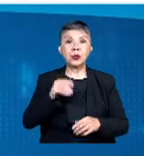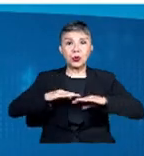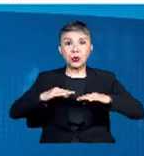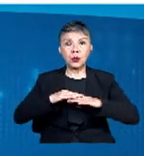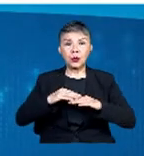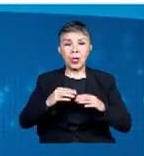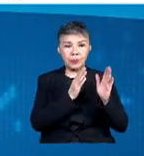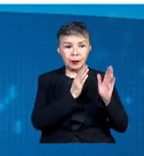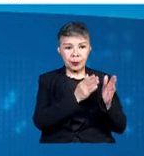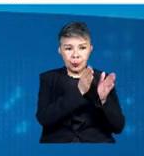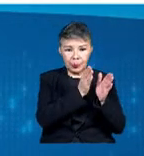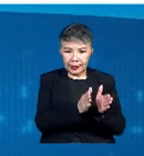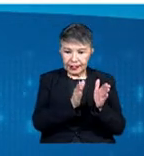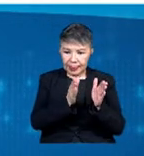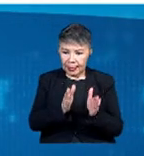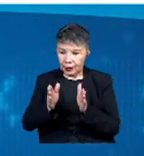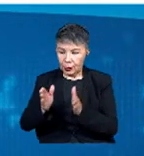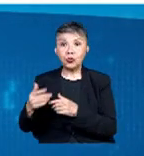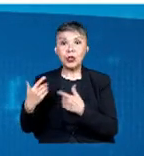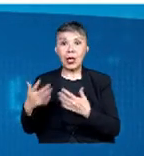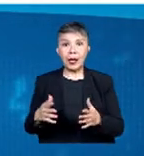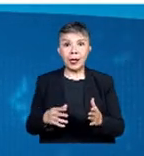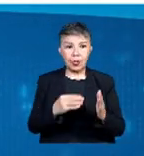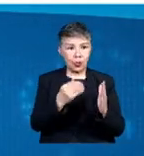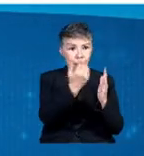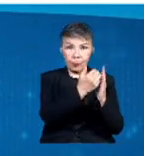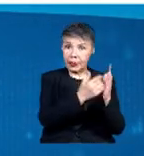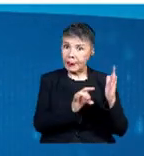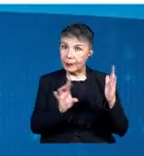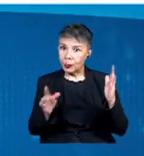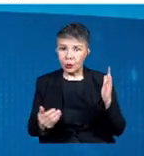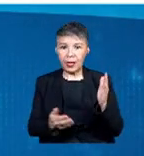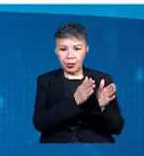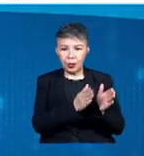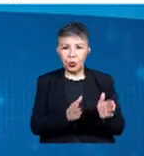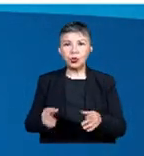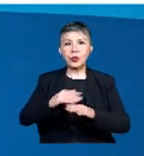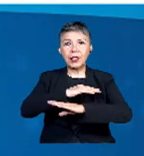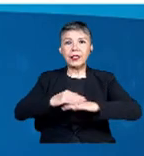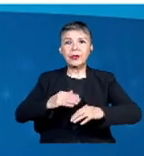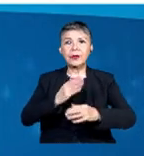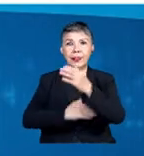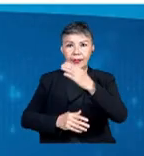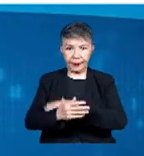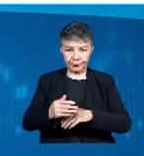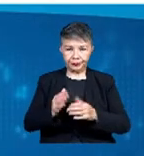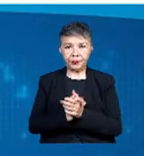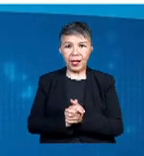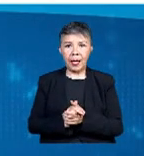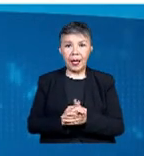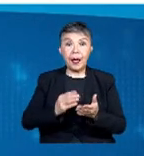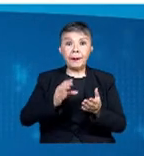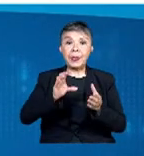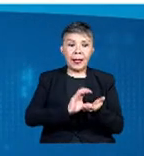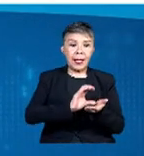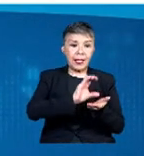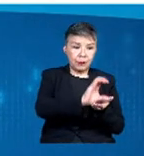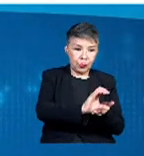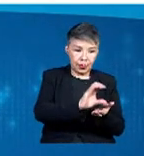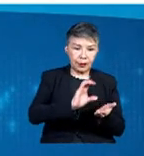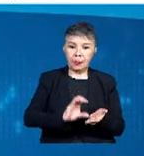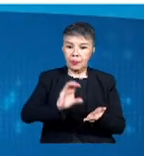menyiapkan roadmap yang begitu baik, rencana sport science dan lain-lain untuk teman-teman atlet. Nah, bagaimana porsinya untuk teman-teman